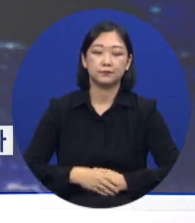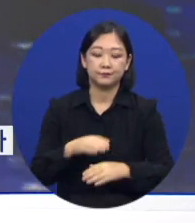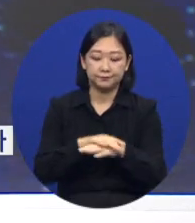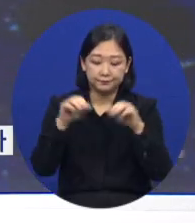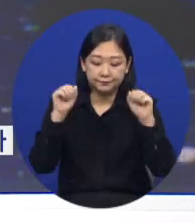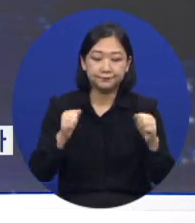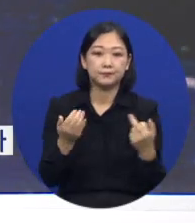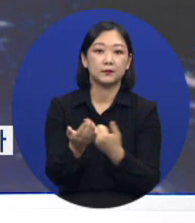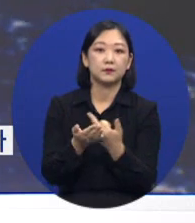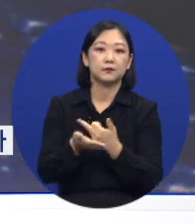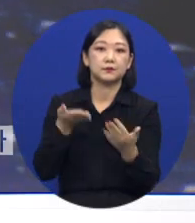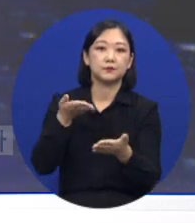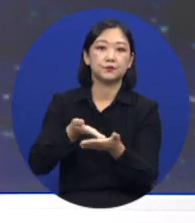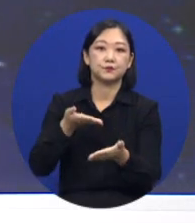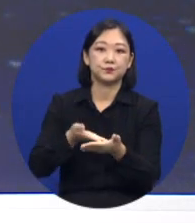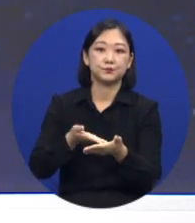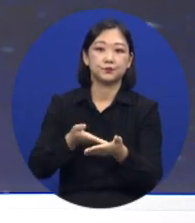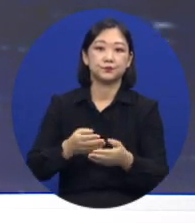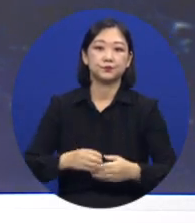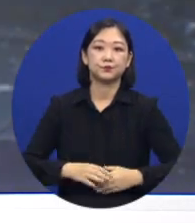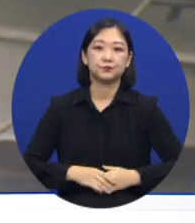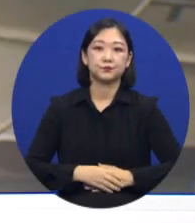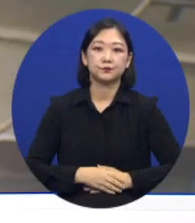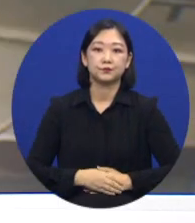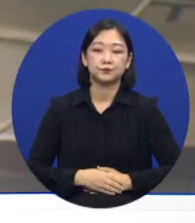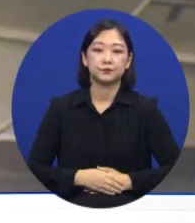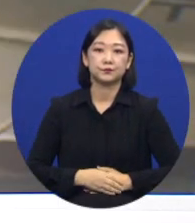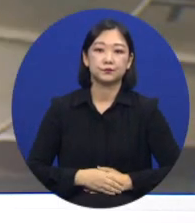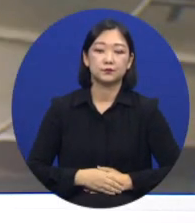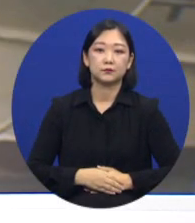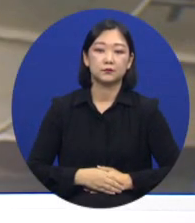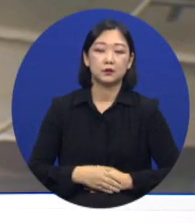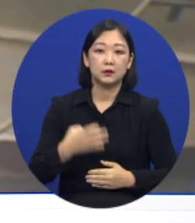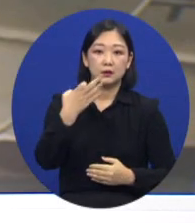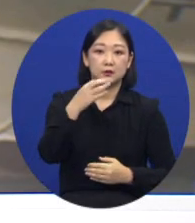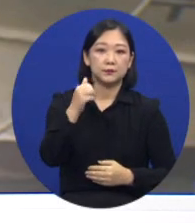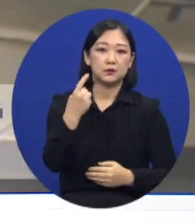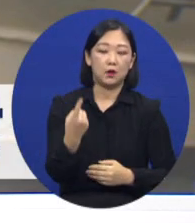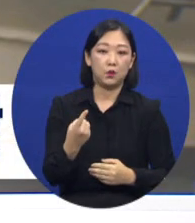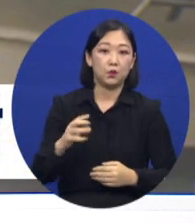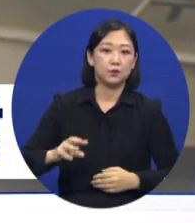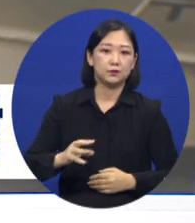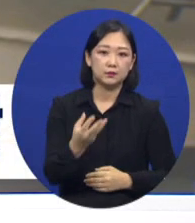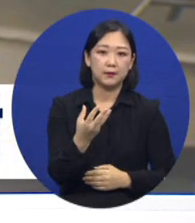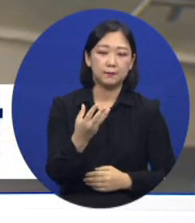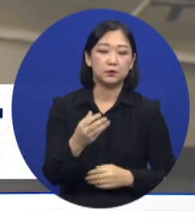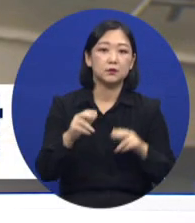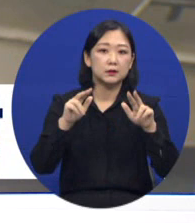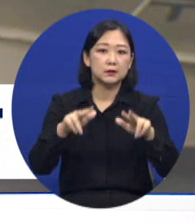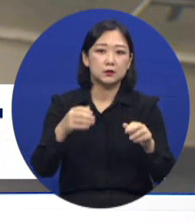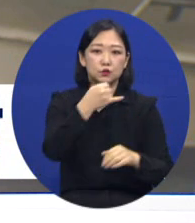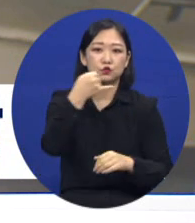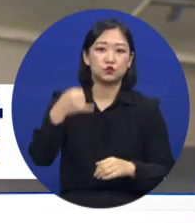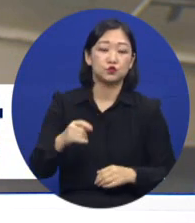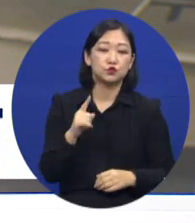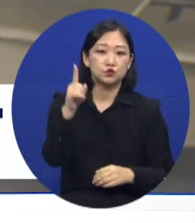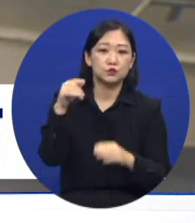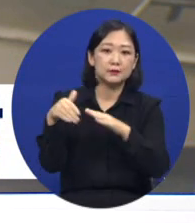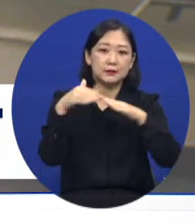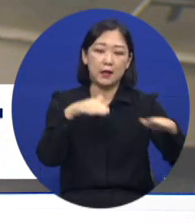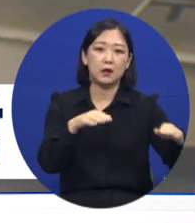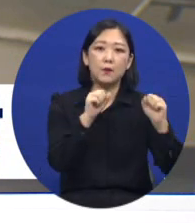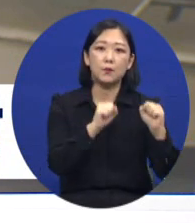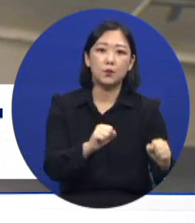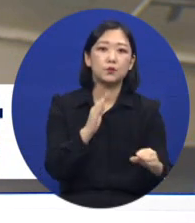네, 여러분 안녕하십니까? 뉴스데스크 제주를 시작하겠습니다. 제14호 태풍 찬투는 이 시각 현재 중국 상하이 동쪽에